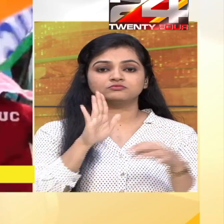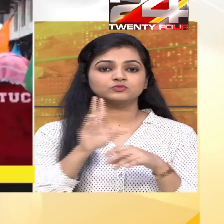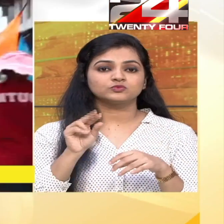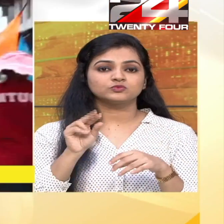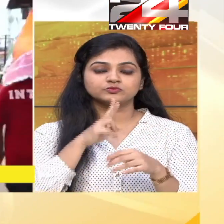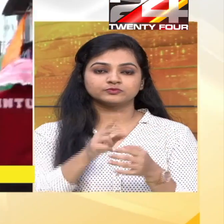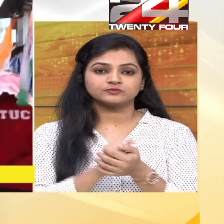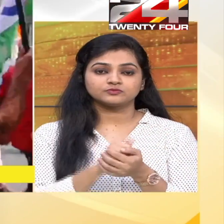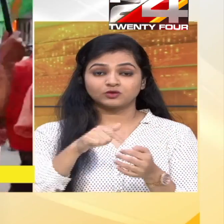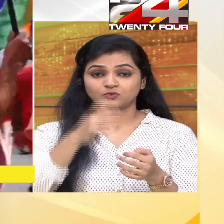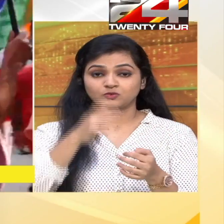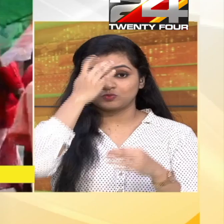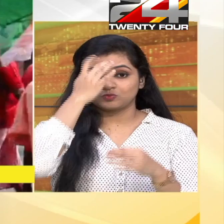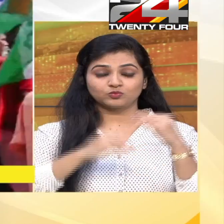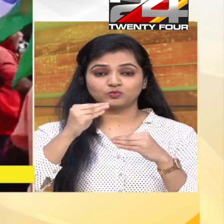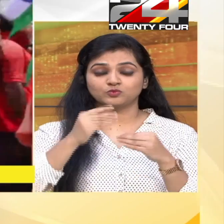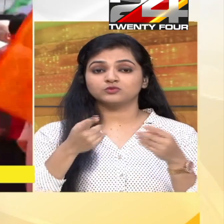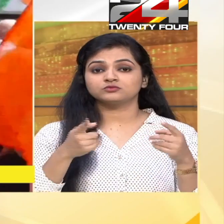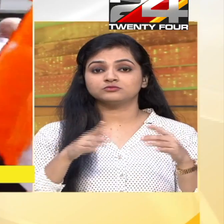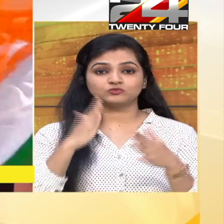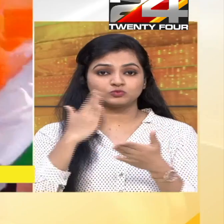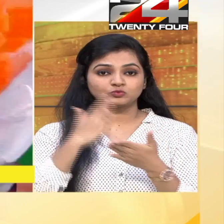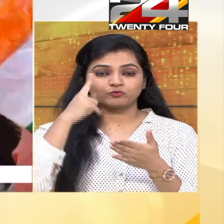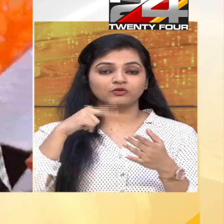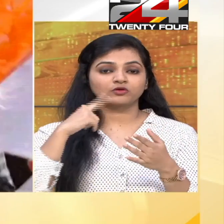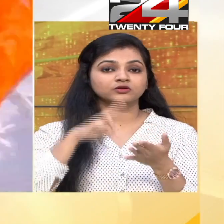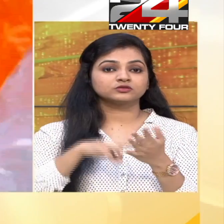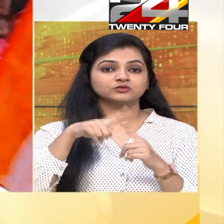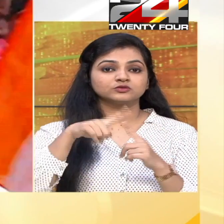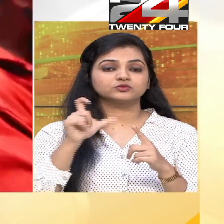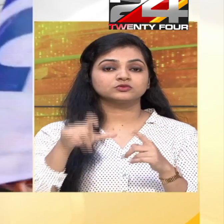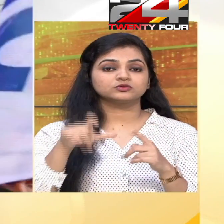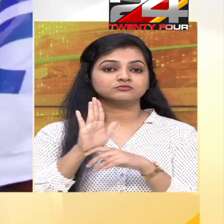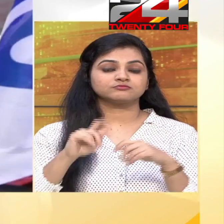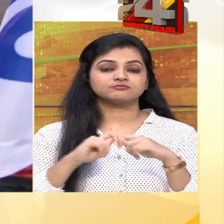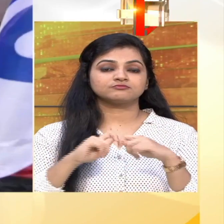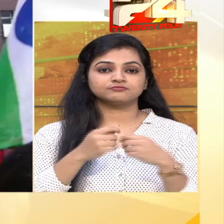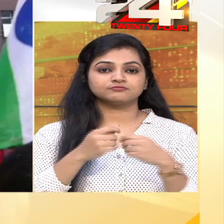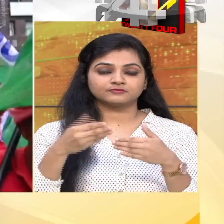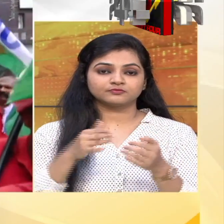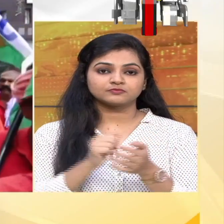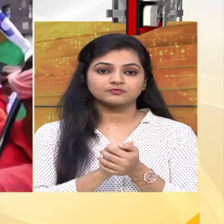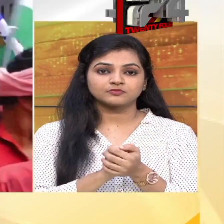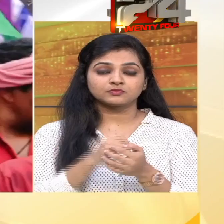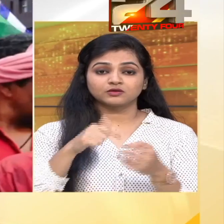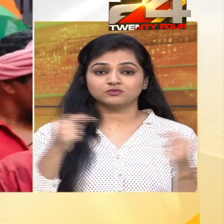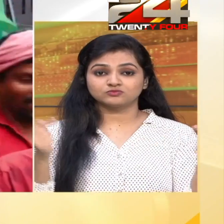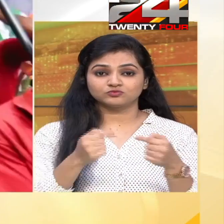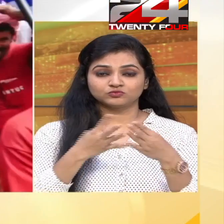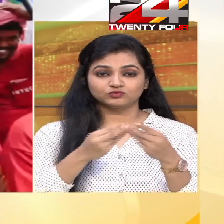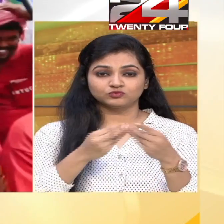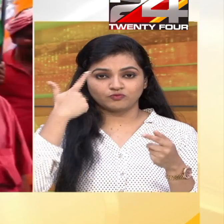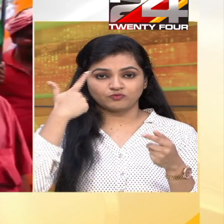അതേസമയം പ്രശ്നം കൂടുതൽ വഷളാകാതിരിക്കാനുള്ള ജാഗ്രതയിലാണ് INTUC കോൺഗ്രസ് നേതൃത്വം. തർക്കപരിഹാരത്തിന് നേതൃത്വത്തിന്റെ